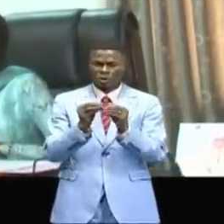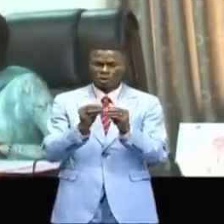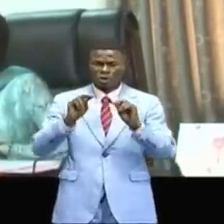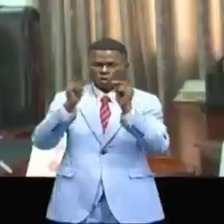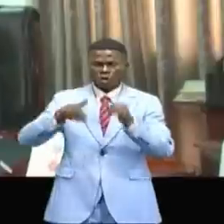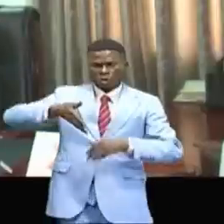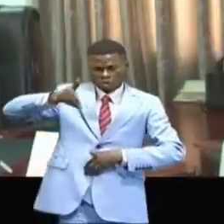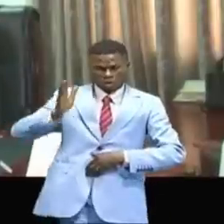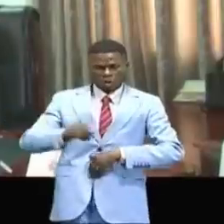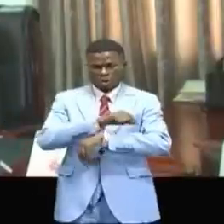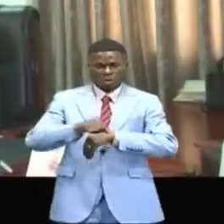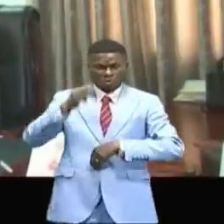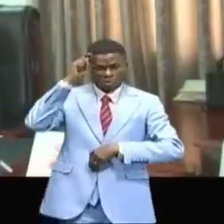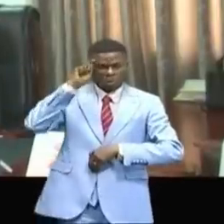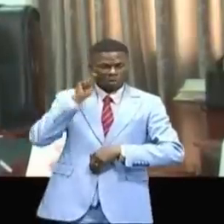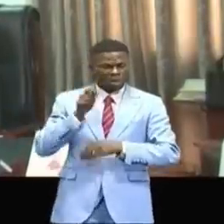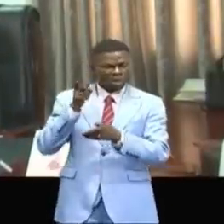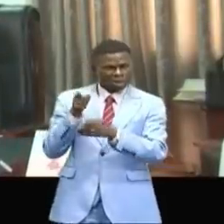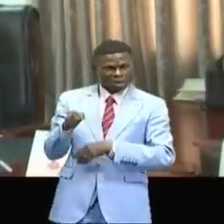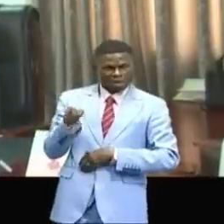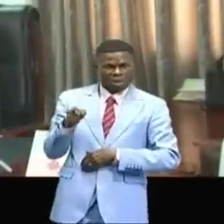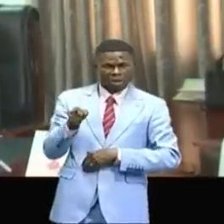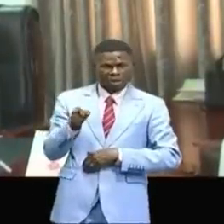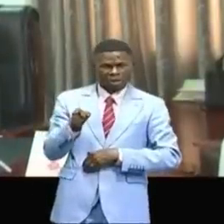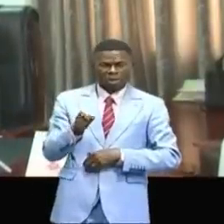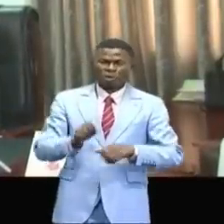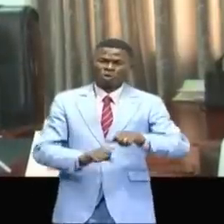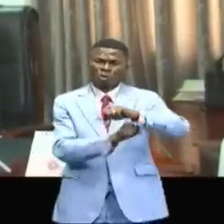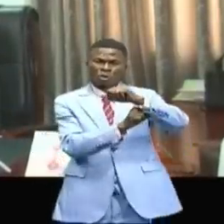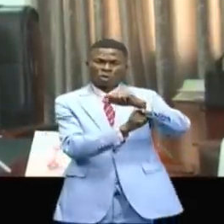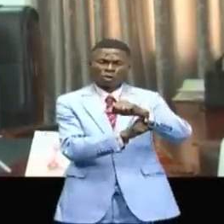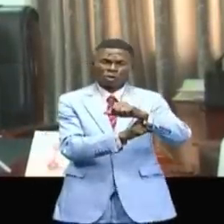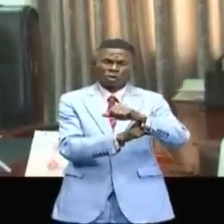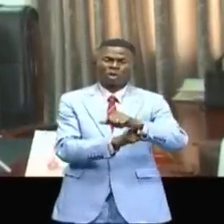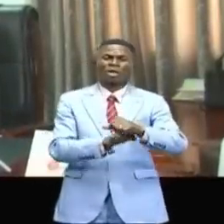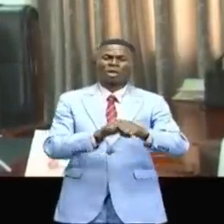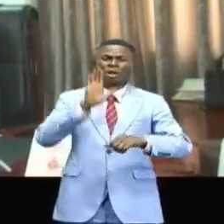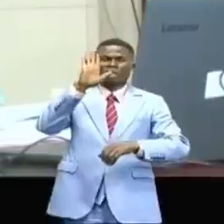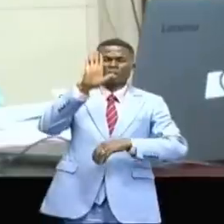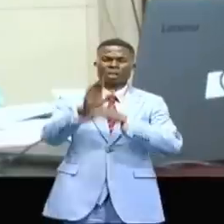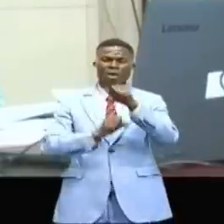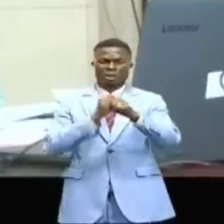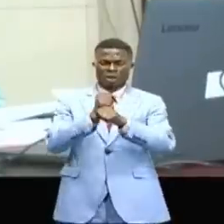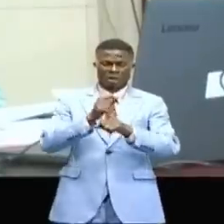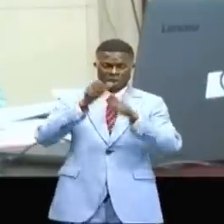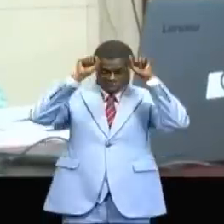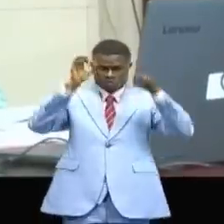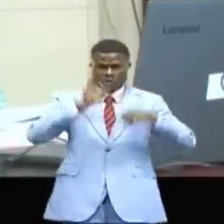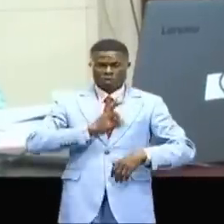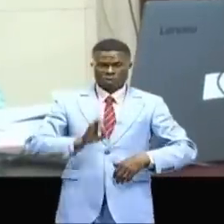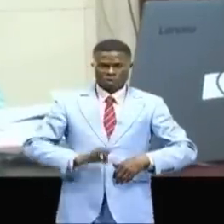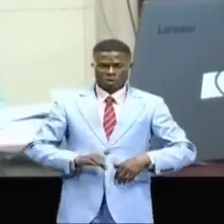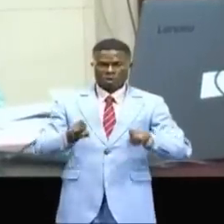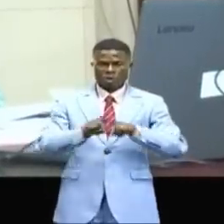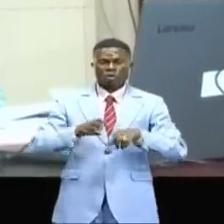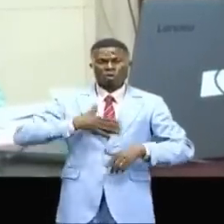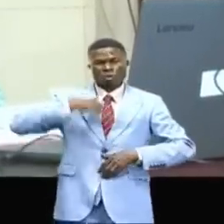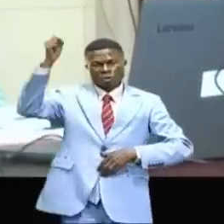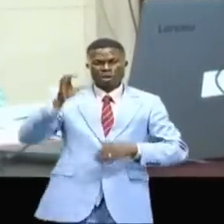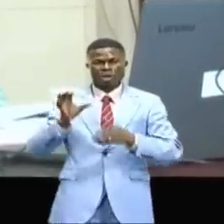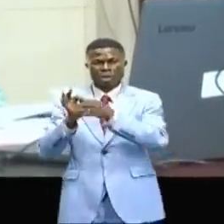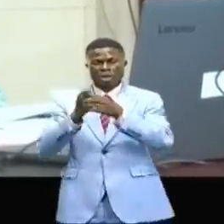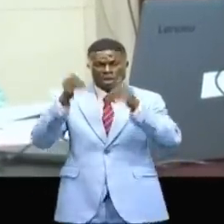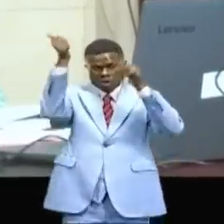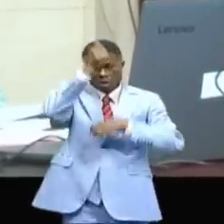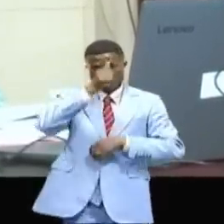d'experts de ministères sectoriels concernés afin d'accompagner le mandat du président de la République, chef de l'État, en tant que champion de l'Union africaine